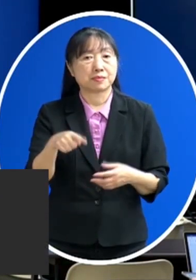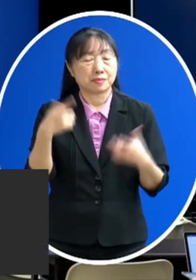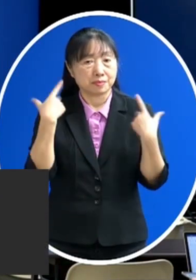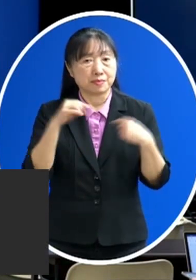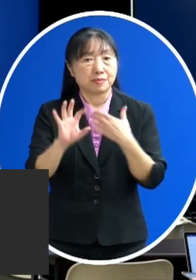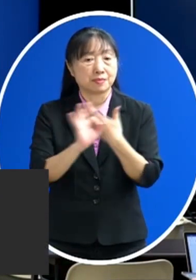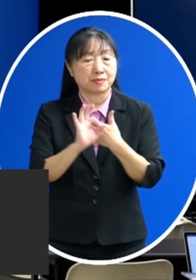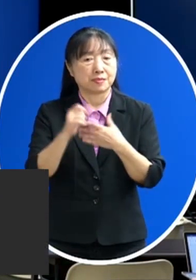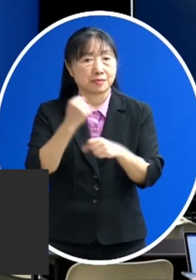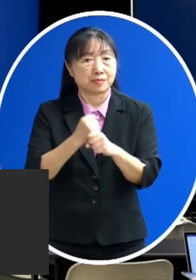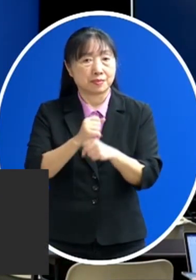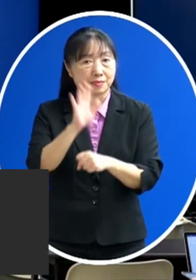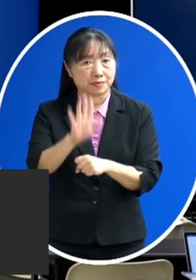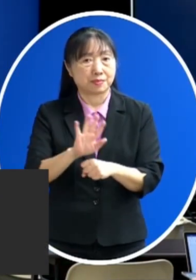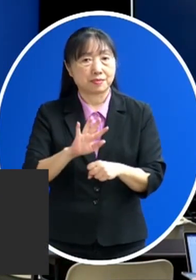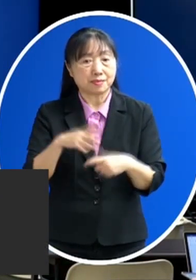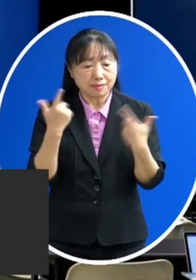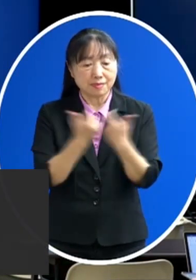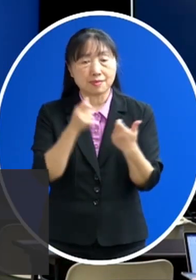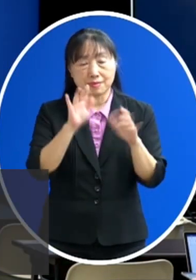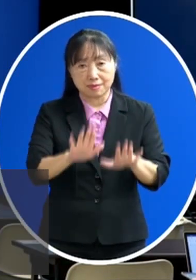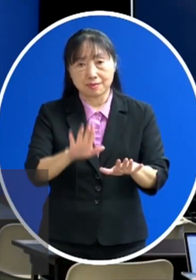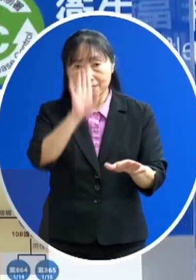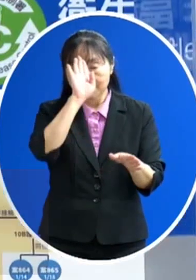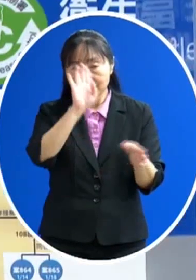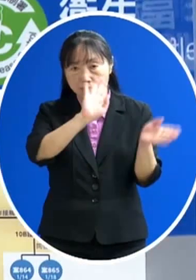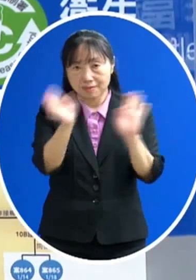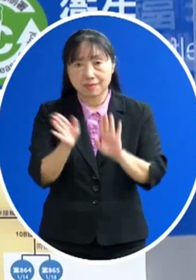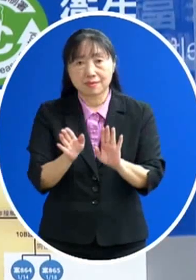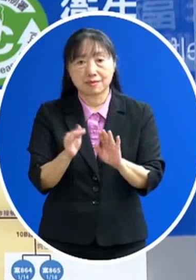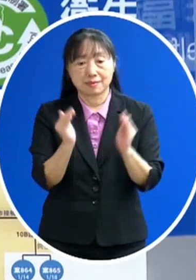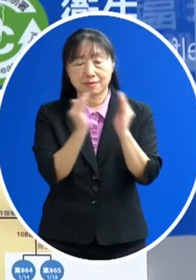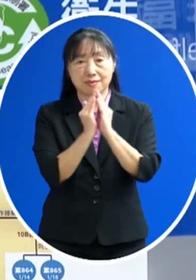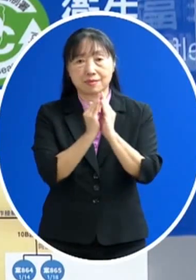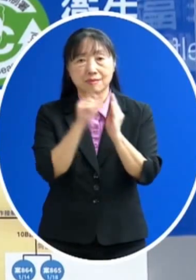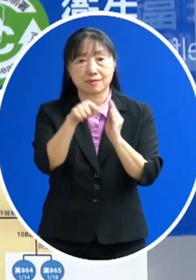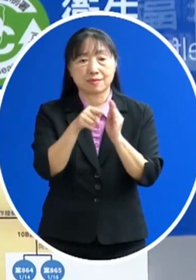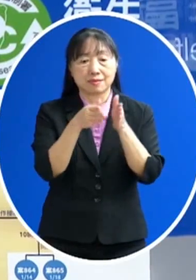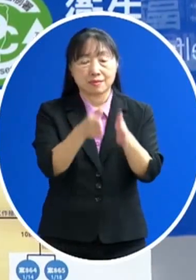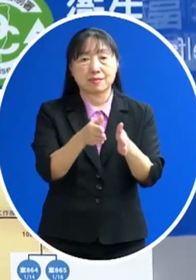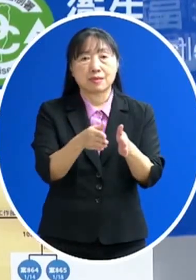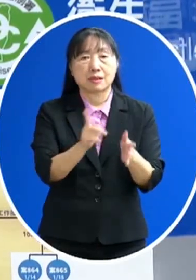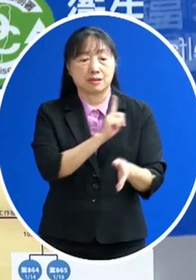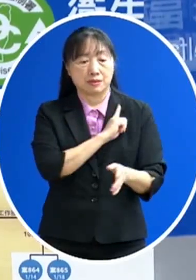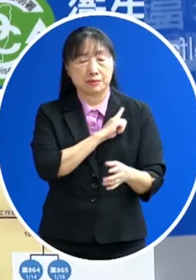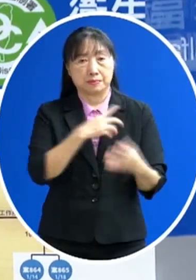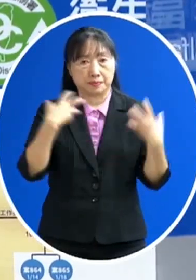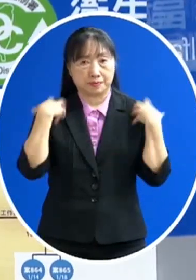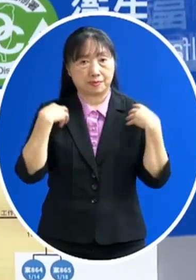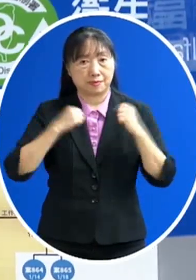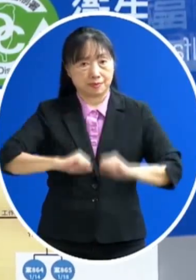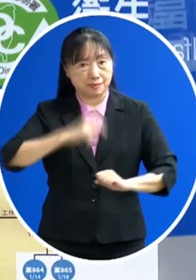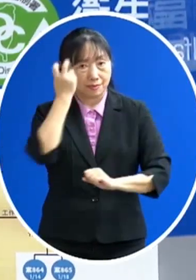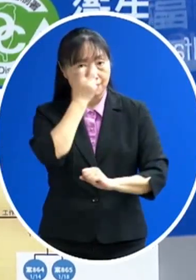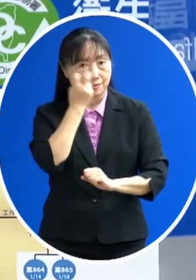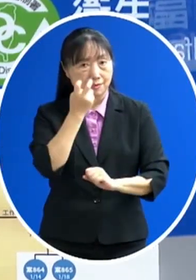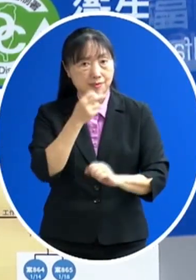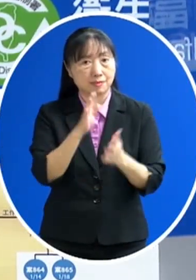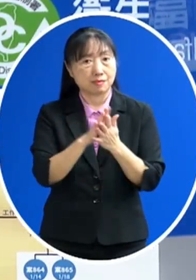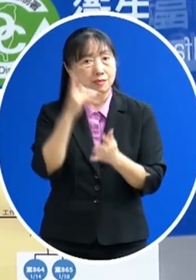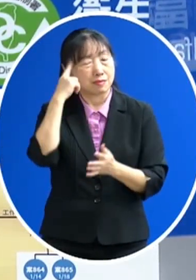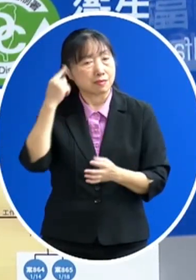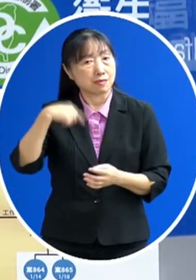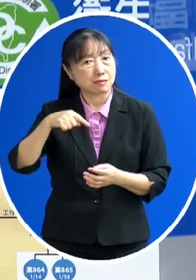划，那因应这次的疫情那在桃园那针对自主健康管理任何有陪病的家